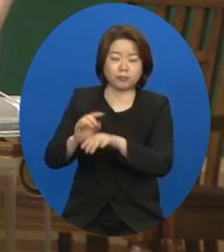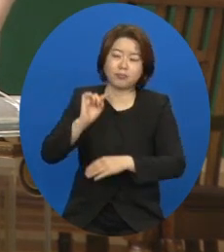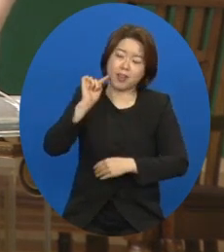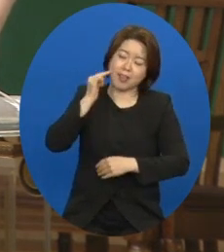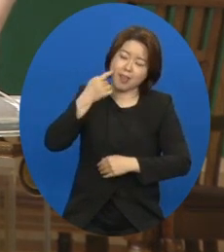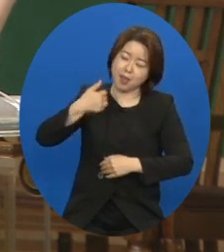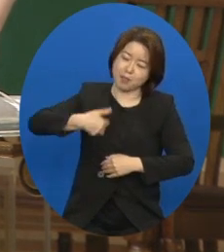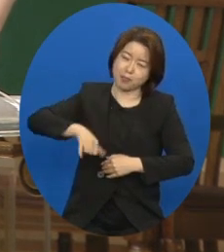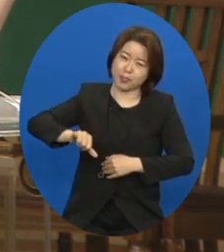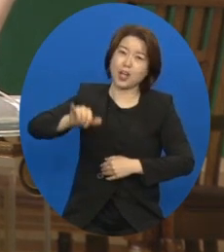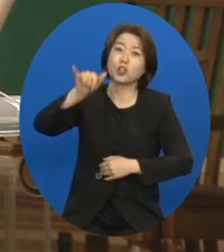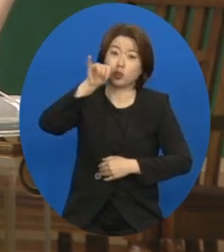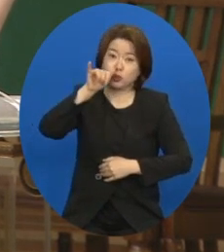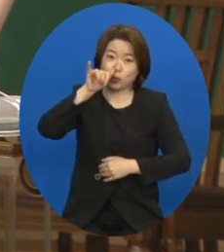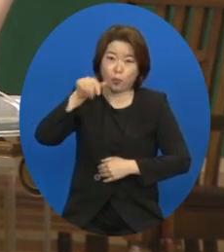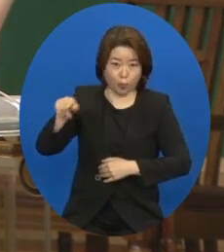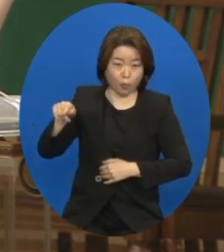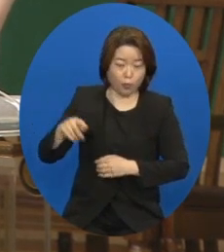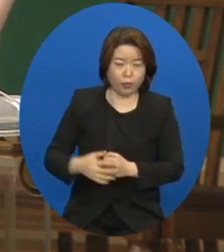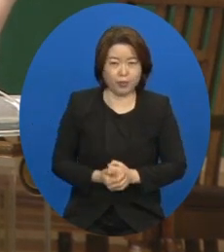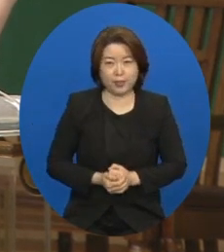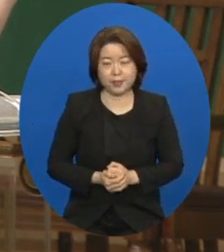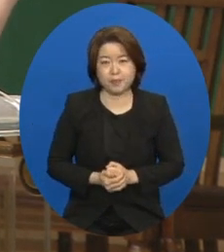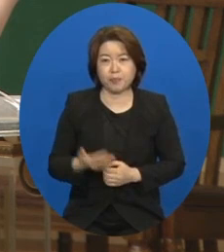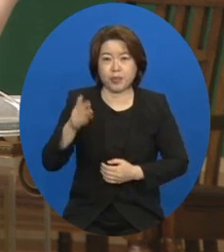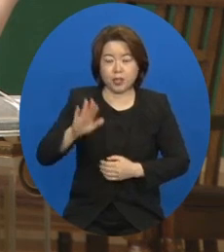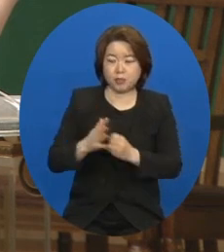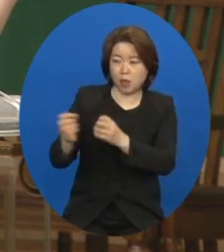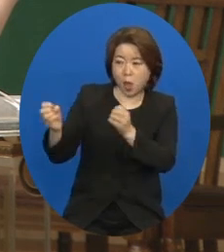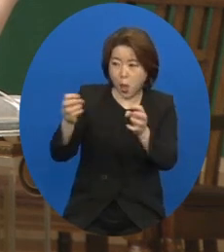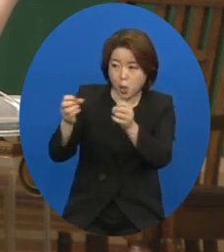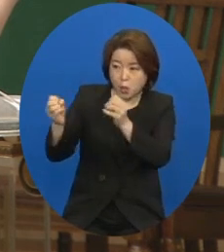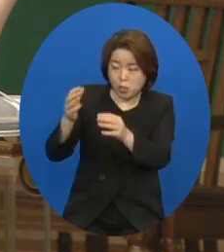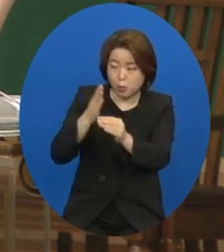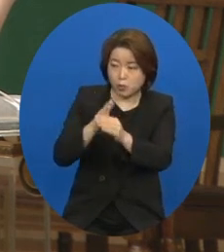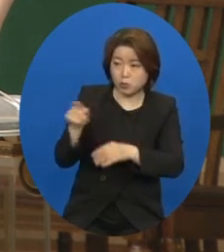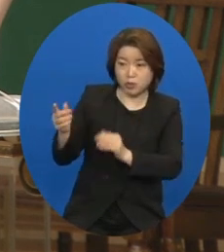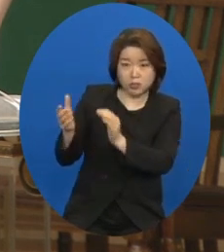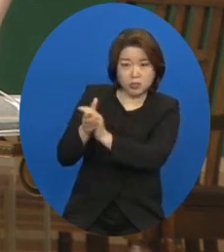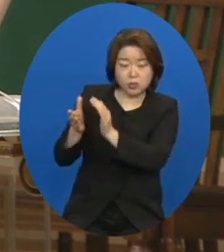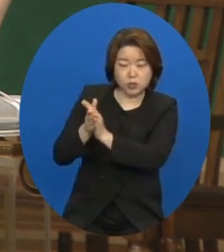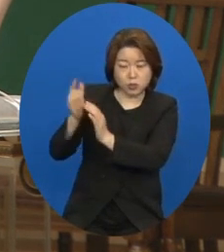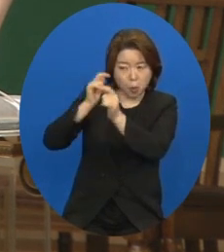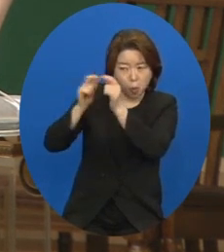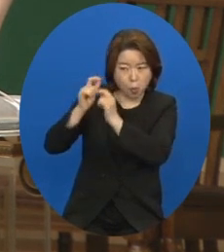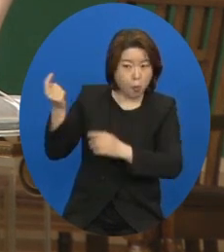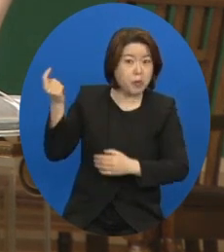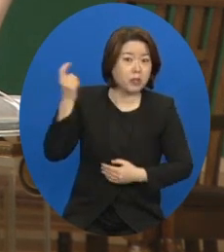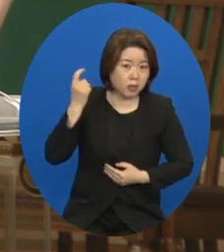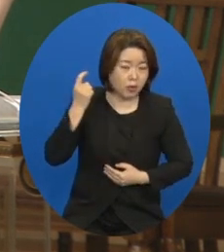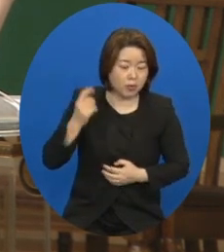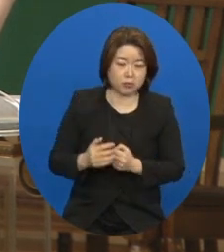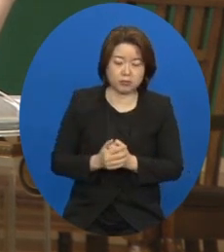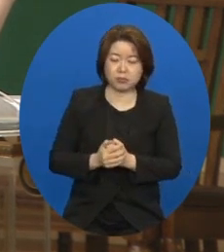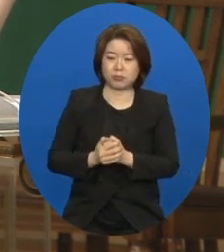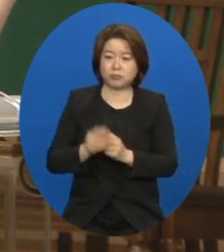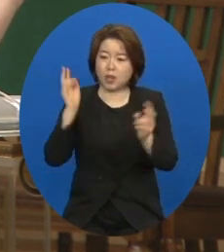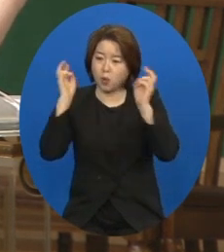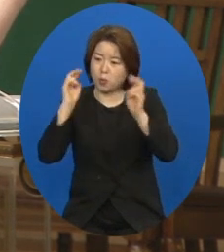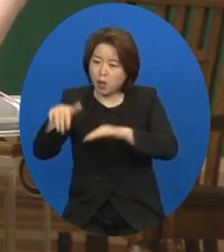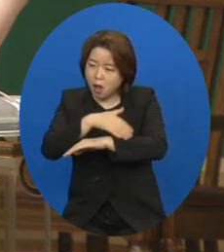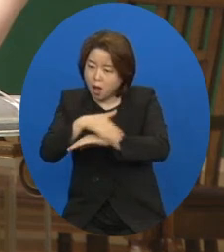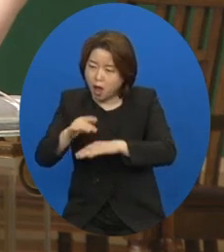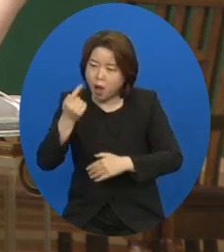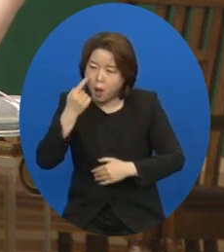예쁜 자녀까지 있었습니다. 그런데 대화를 하다 이 친구의 고민을 들었는데 직장 생활을 하다